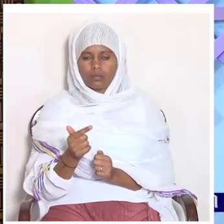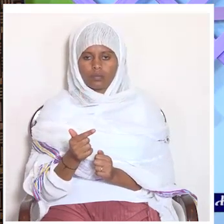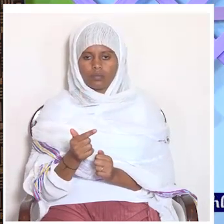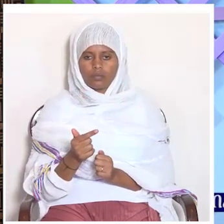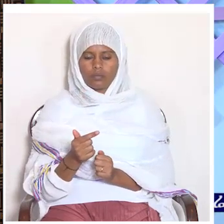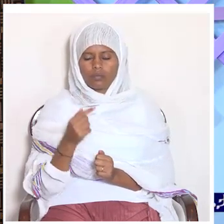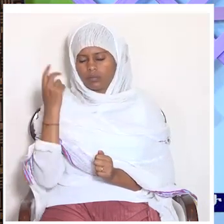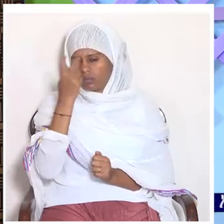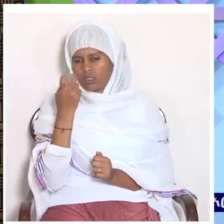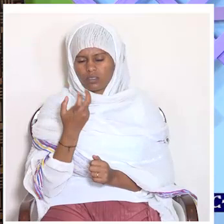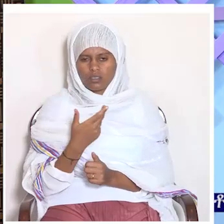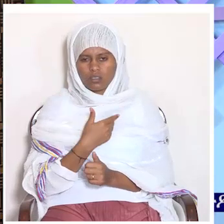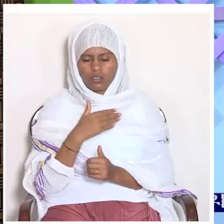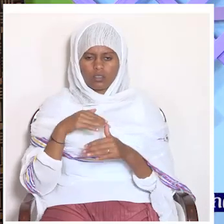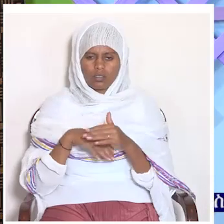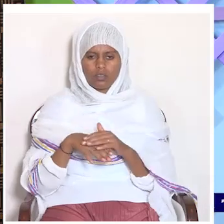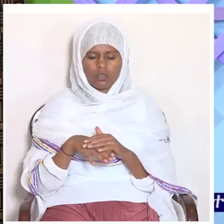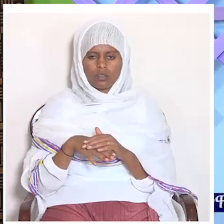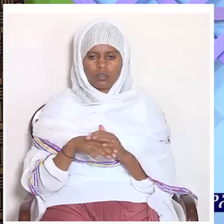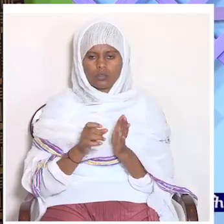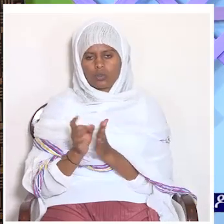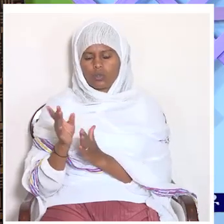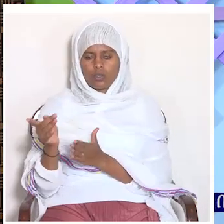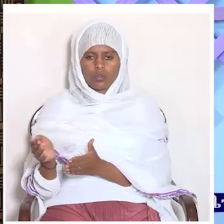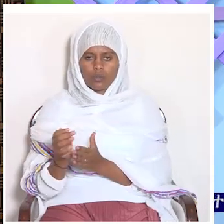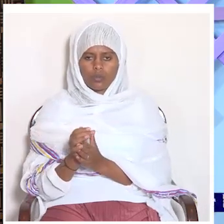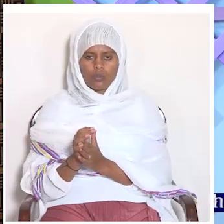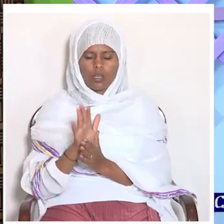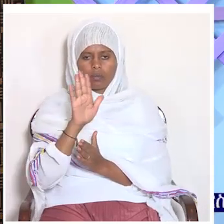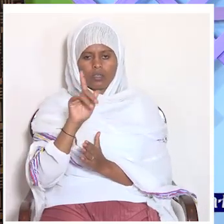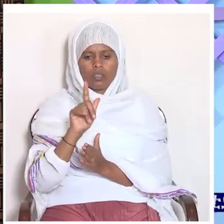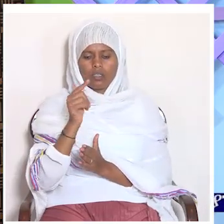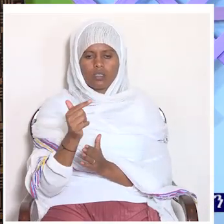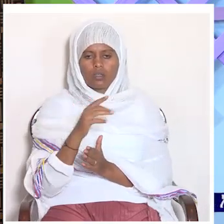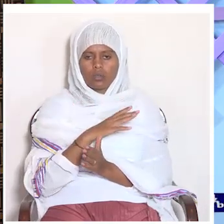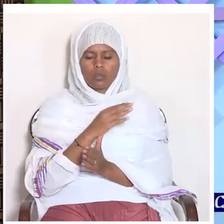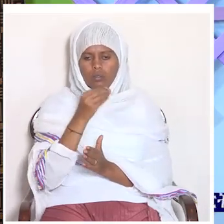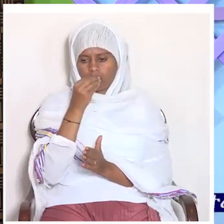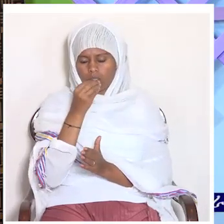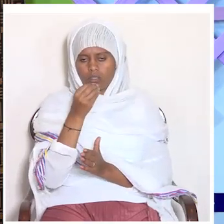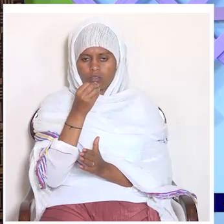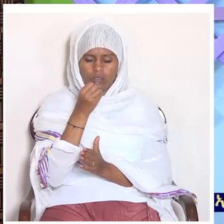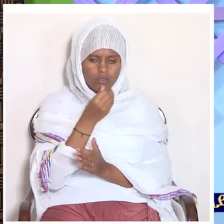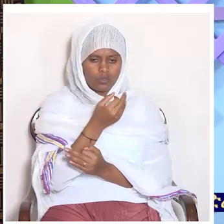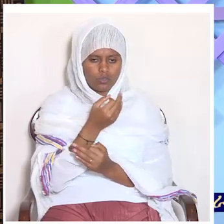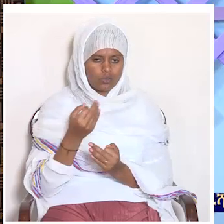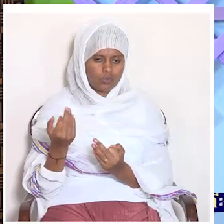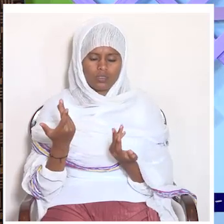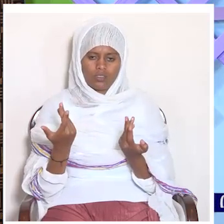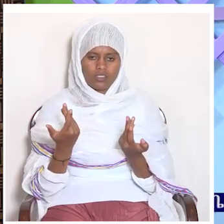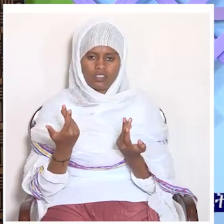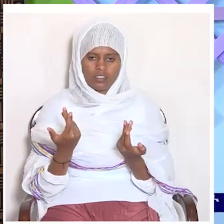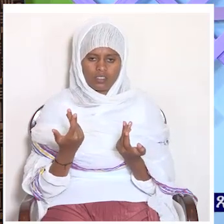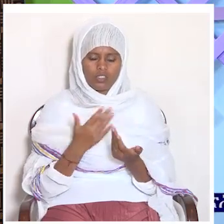ገነት ሲኢነ ማለት ኣበዝዕለ በዚ ግዜ እዚ ኣብ ገነት እንከለኹ ይበልዕ ኣብ ገነት